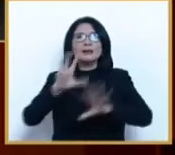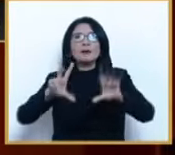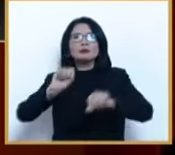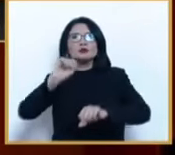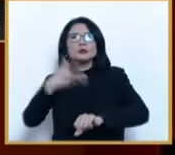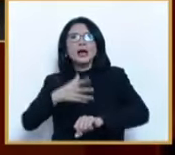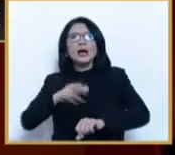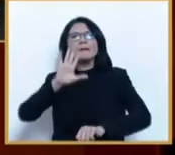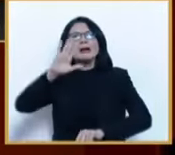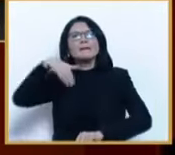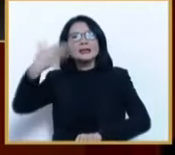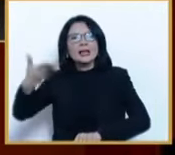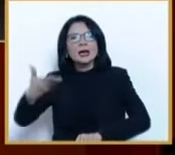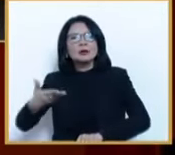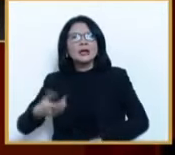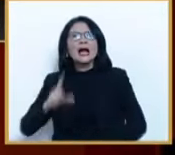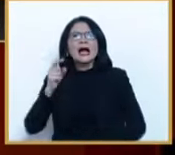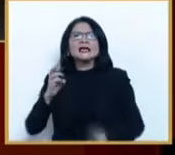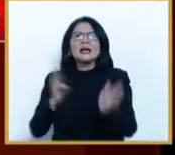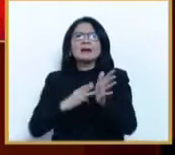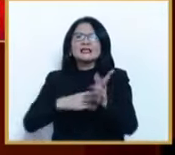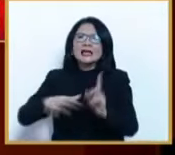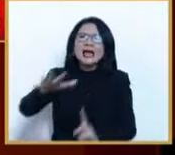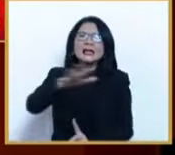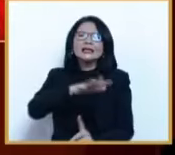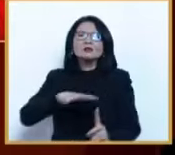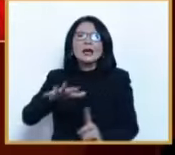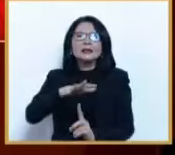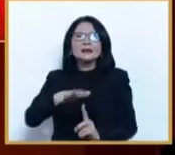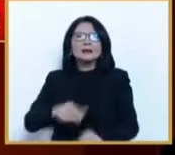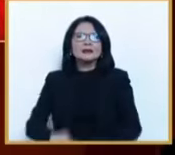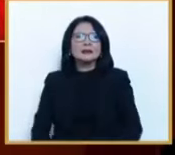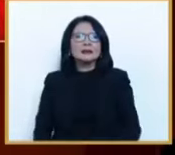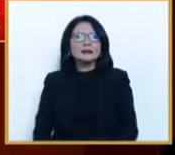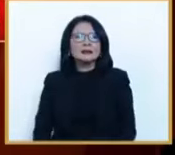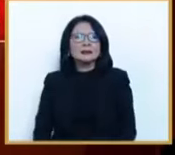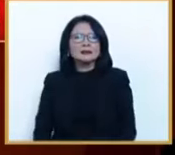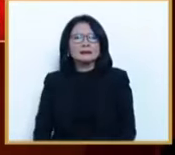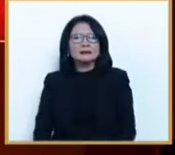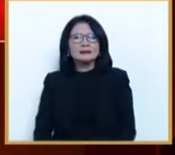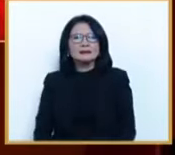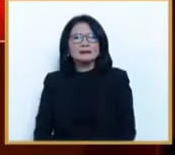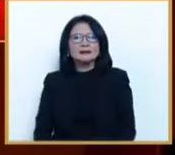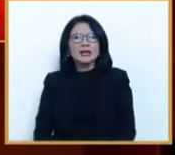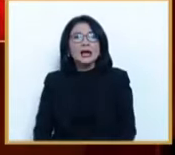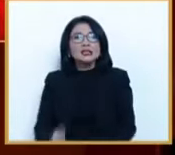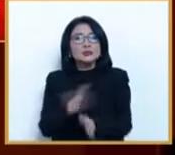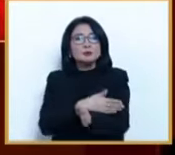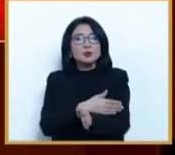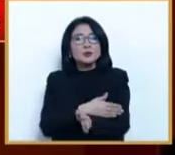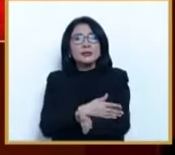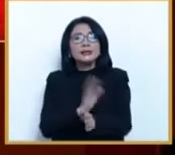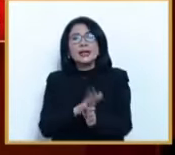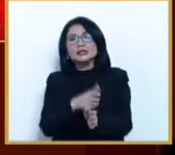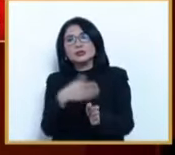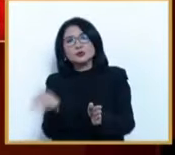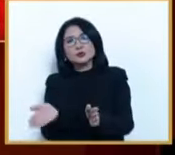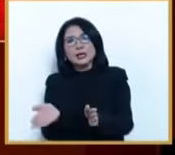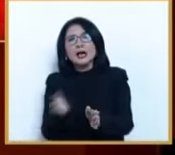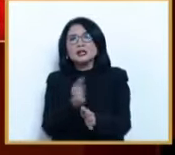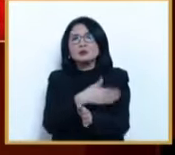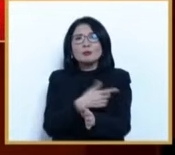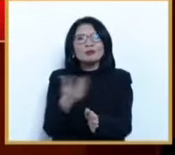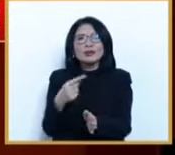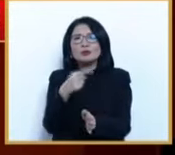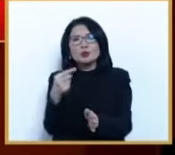tahun karena memang ada krisis lingkungan Itulah kenapa pemimpin hadir before after-nya tuh jelas sebelumnya mungkin kurang baik